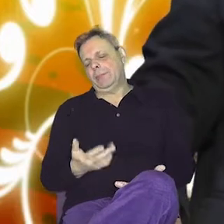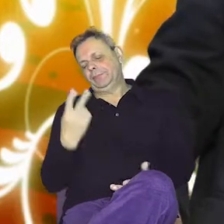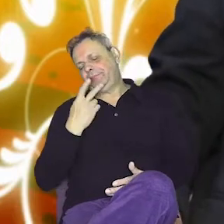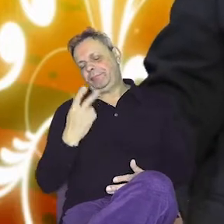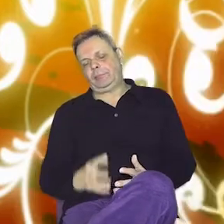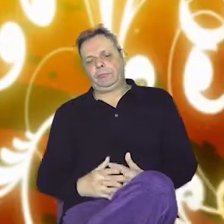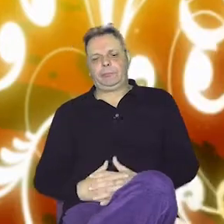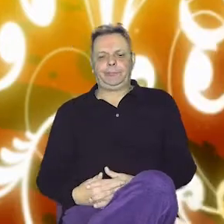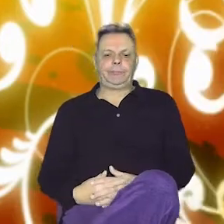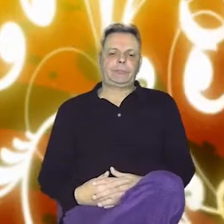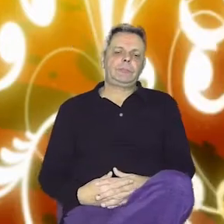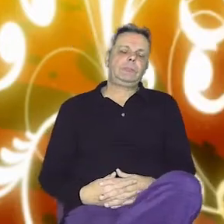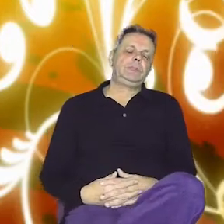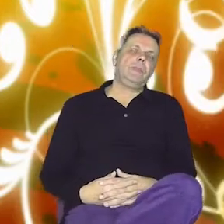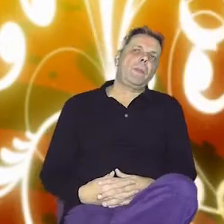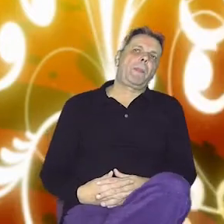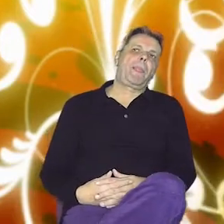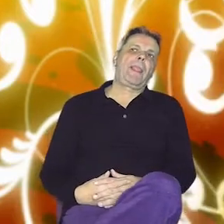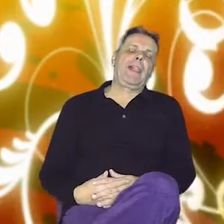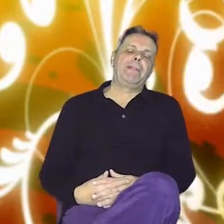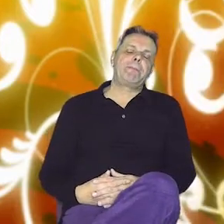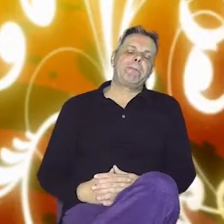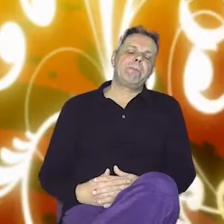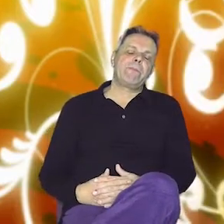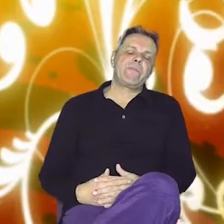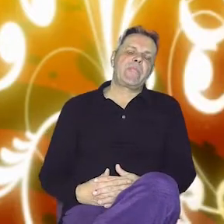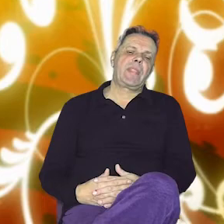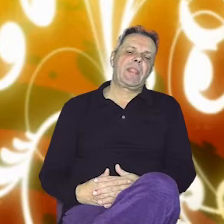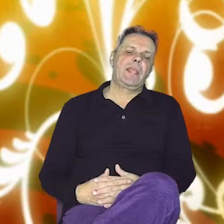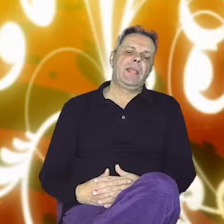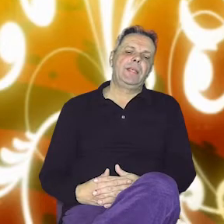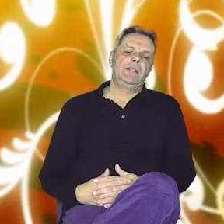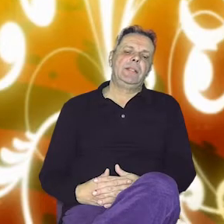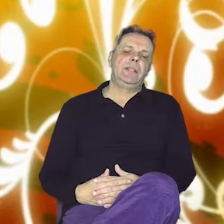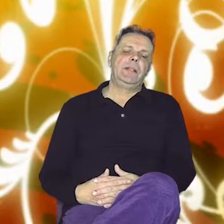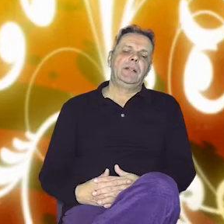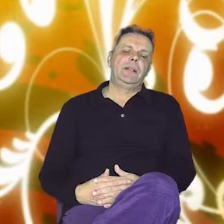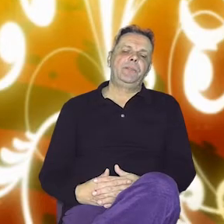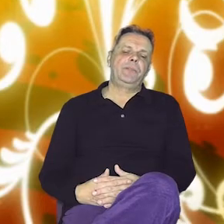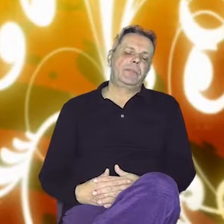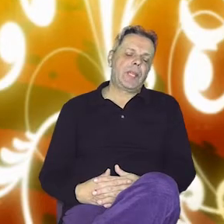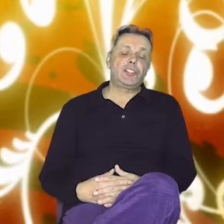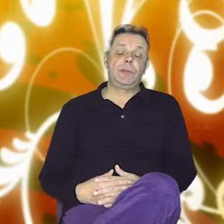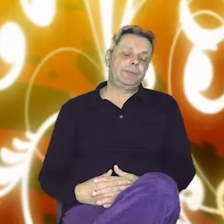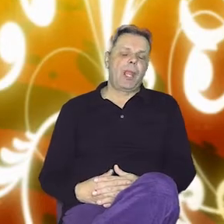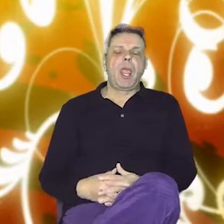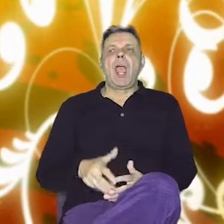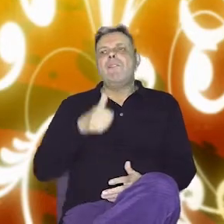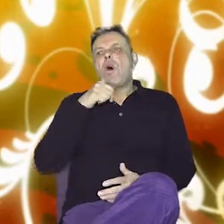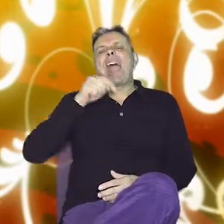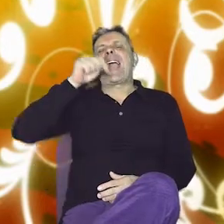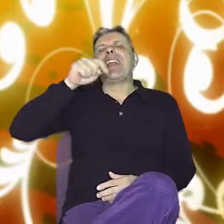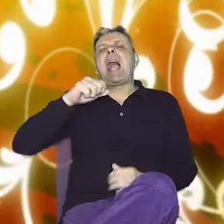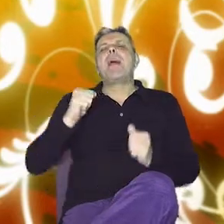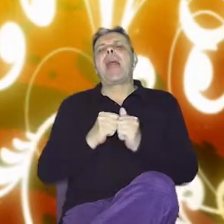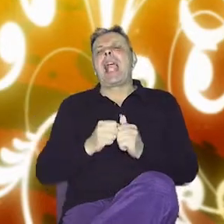govorimo uopće o svaki dan kad nešto radimo. Naravno, to je ono, znate, vodica kad kapa na kamen, ona ga probije. Jasno. Prema tome sve